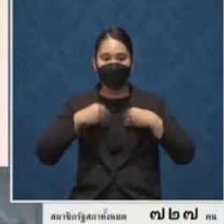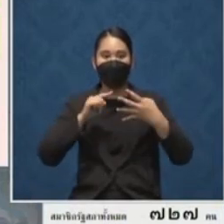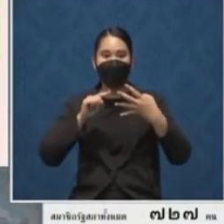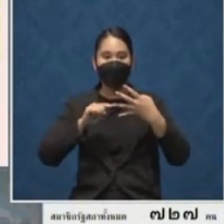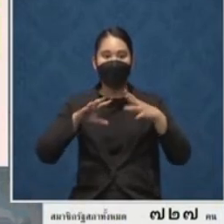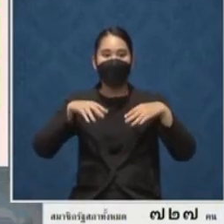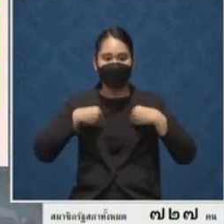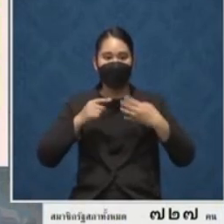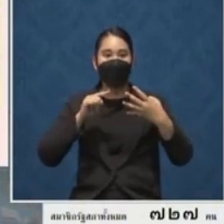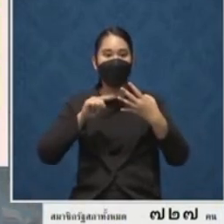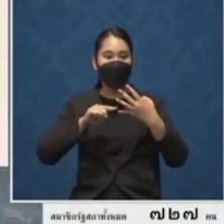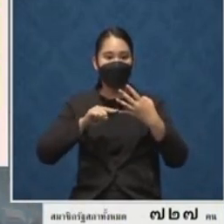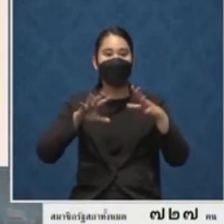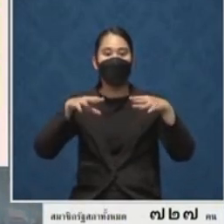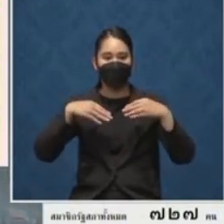การครับ